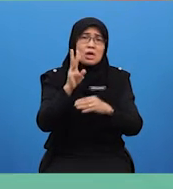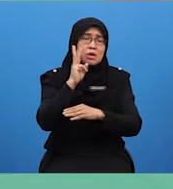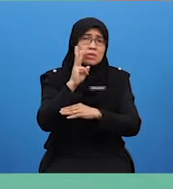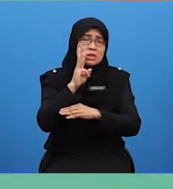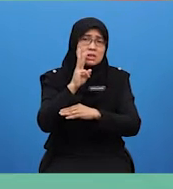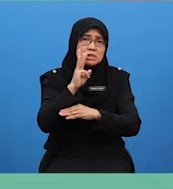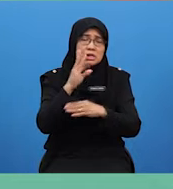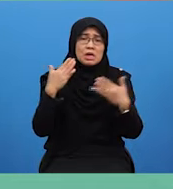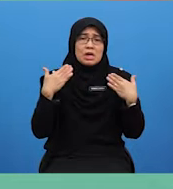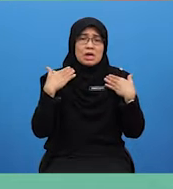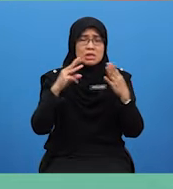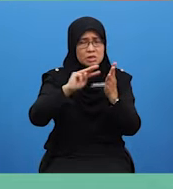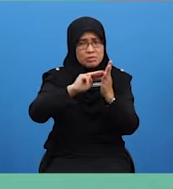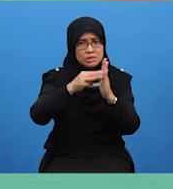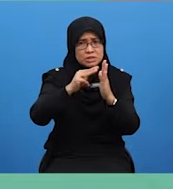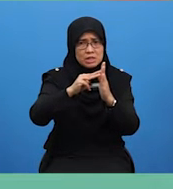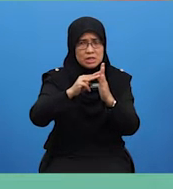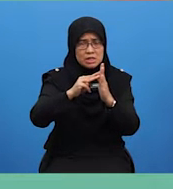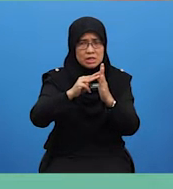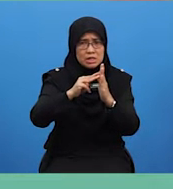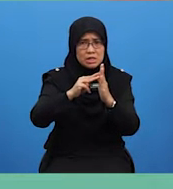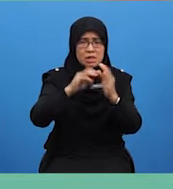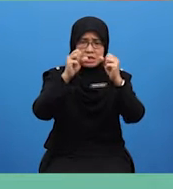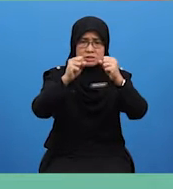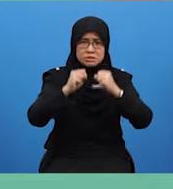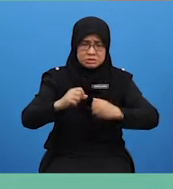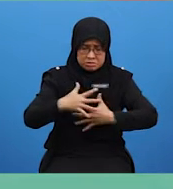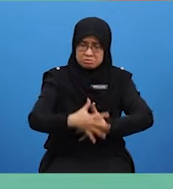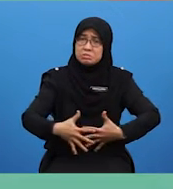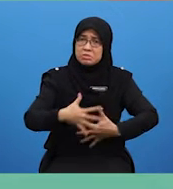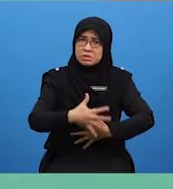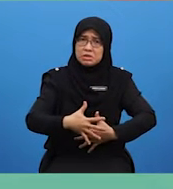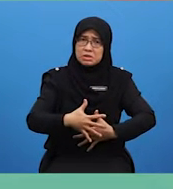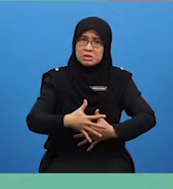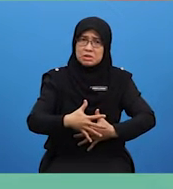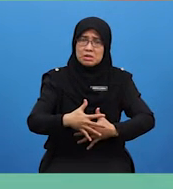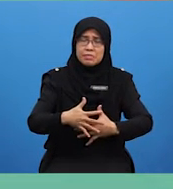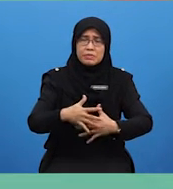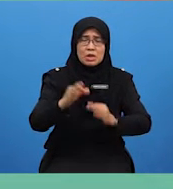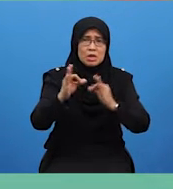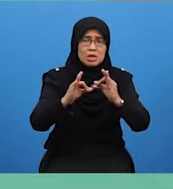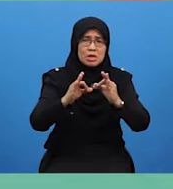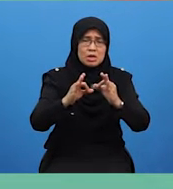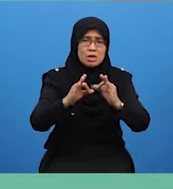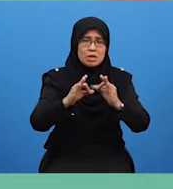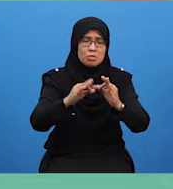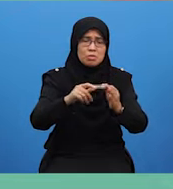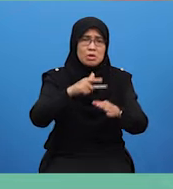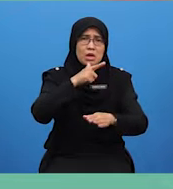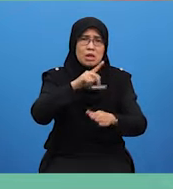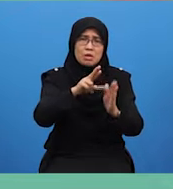mengalami masalah sistem pembiakan. Rawatan yang lambat boleh menyebabkan masalah kesihatan yang